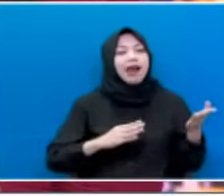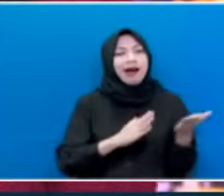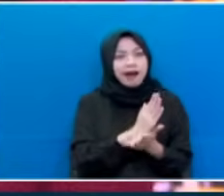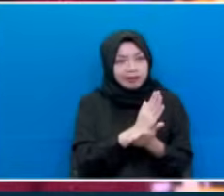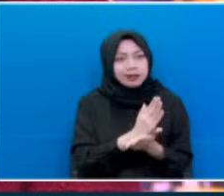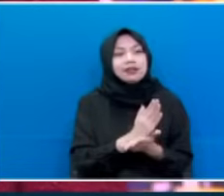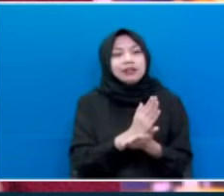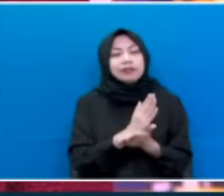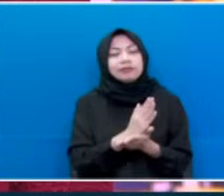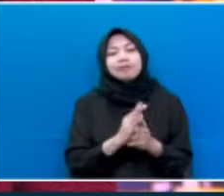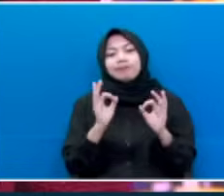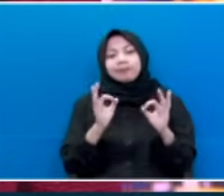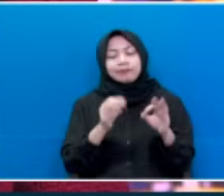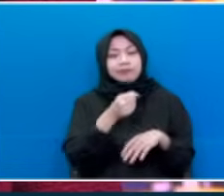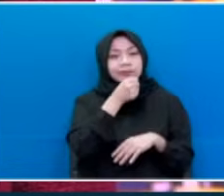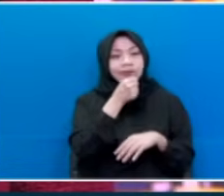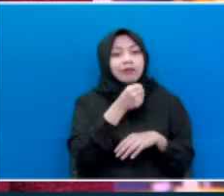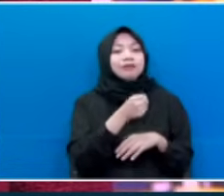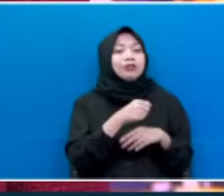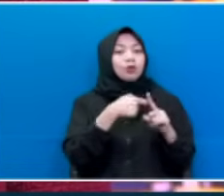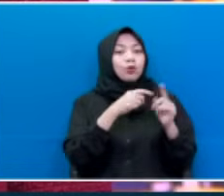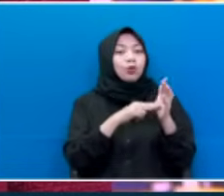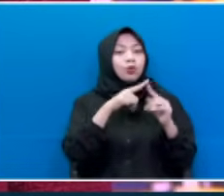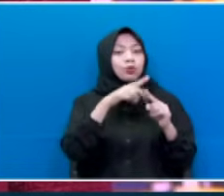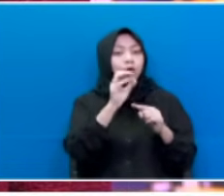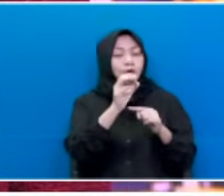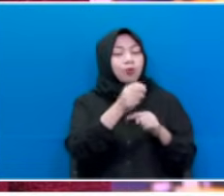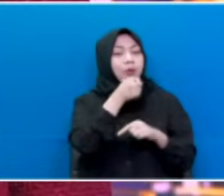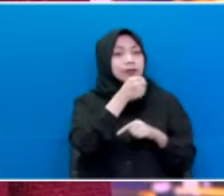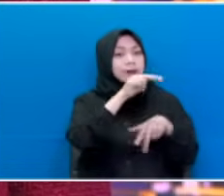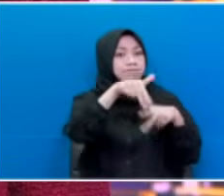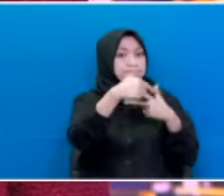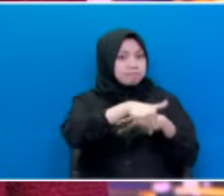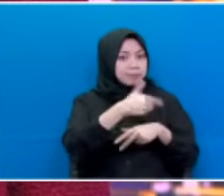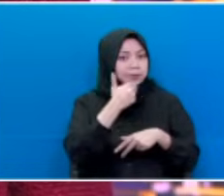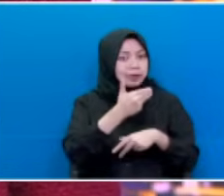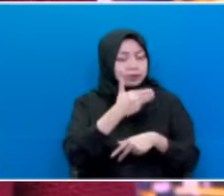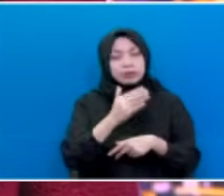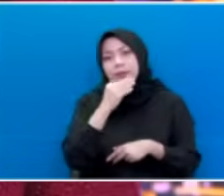capres dan cawapres nanti Terima kasih Mas Kunto Adi sudah bergabung bersama kami di Kompas malam Selamat malam Mas